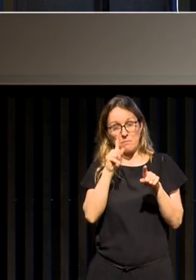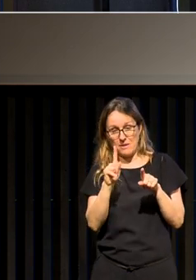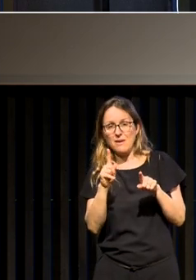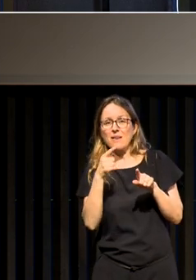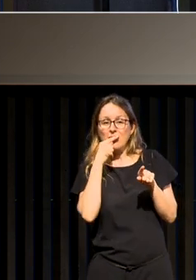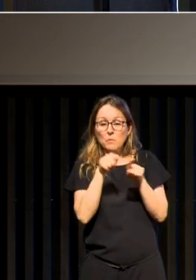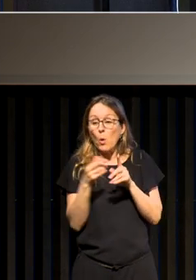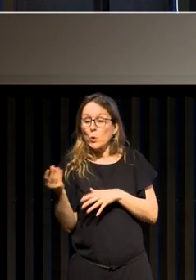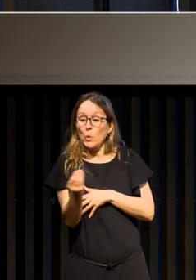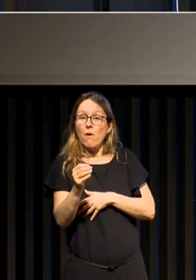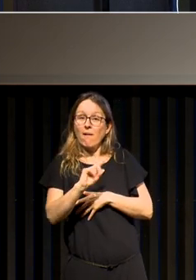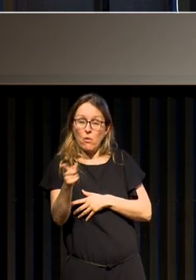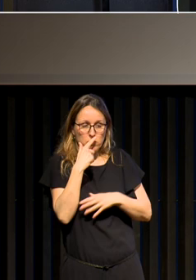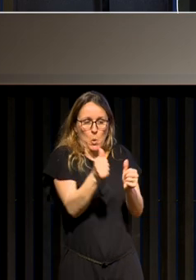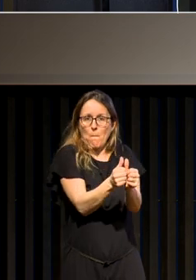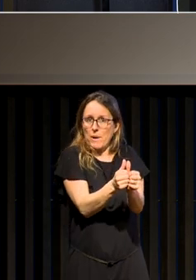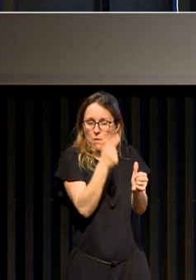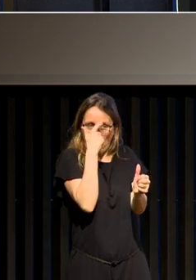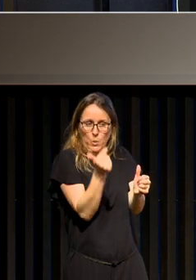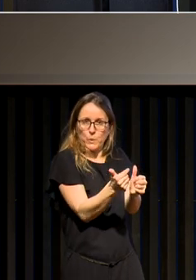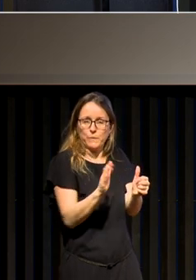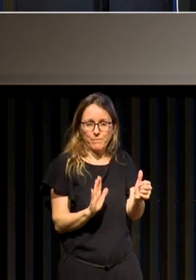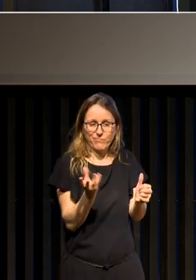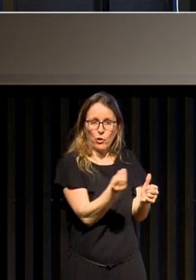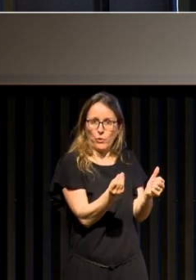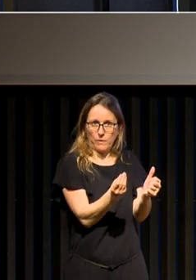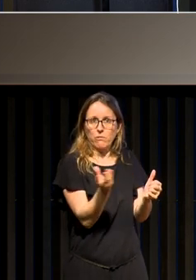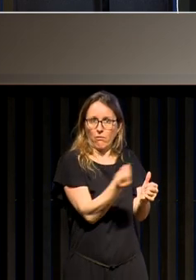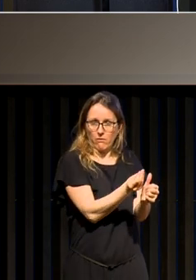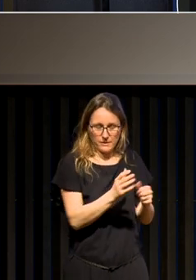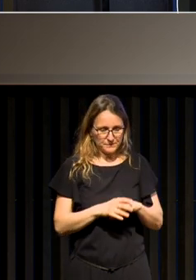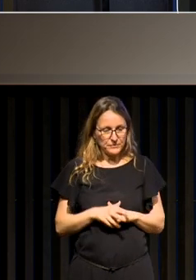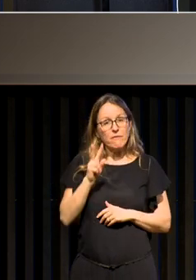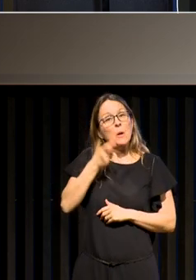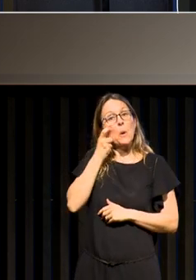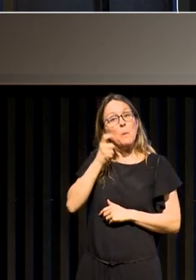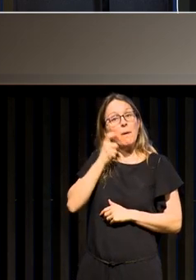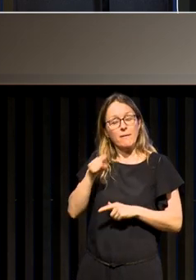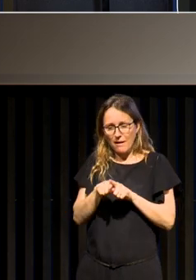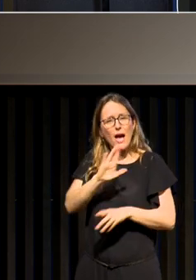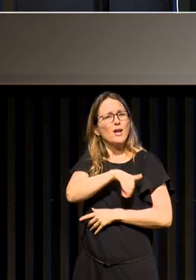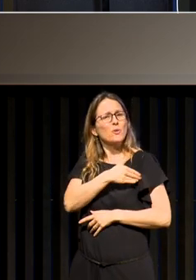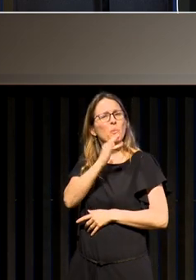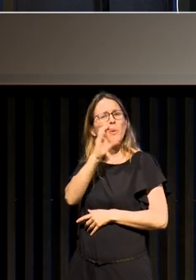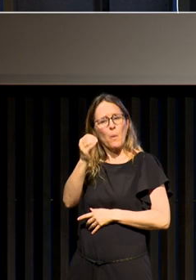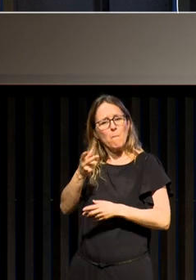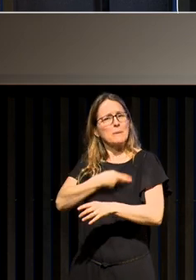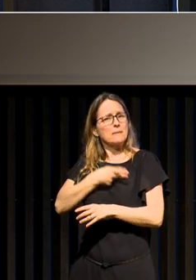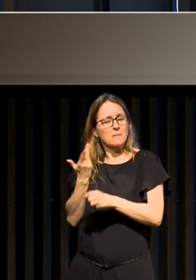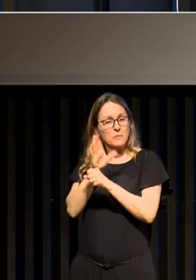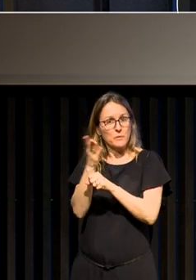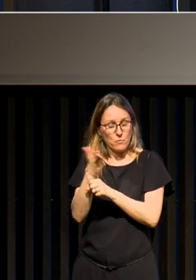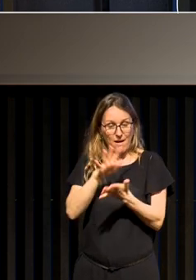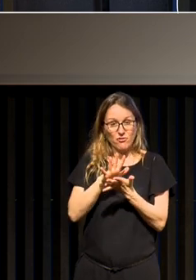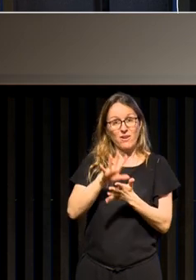pas du donneur. Ce sont les données de l'Agence de la biomédecine qui montrent qu'à partir de 40 ans, les